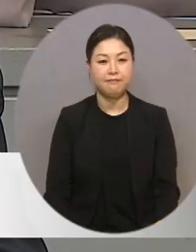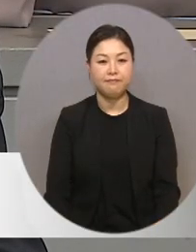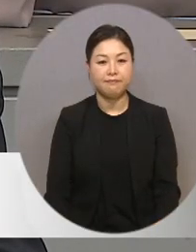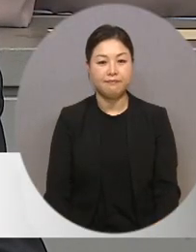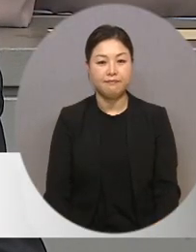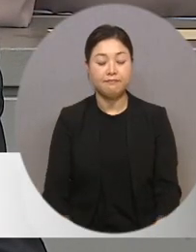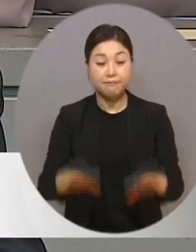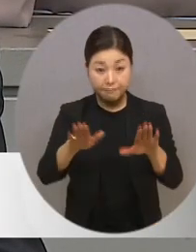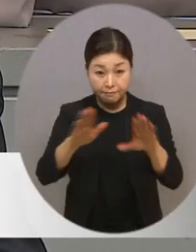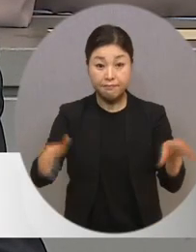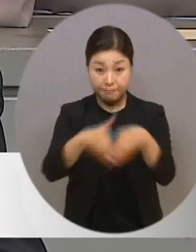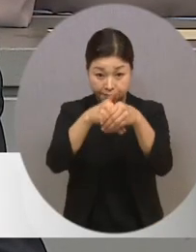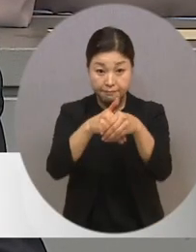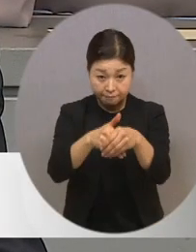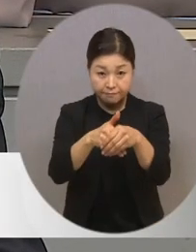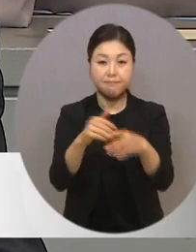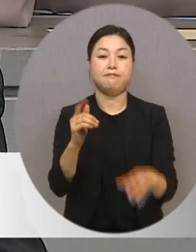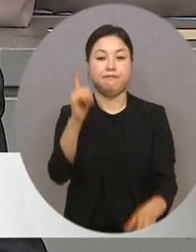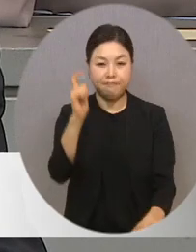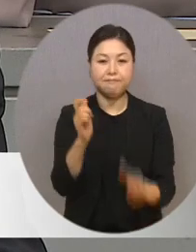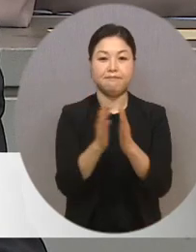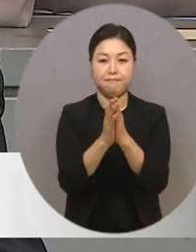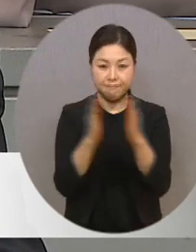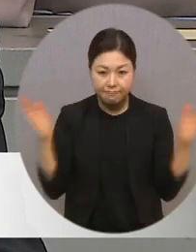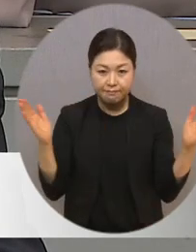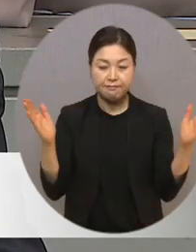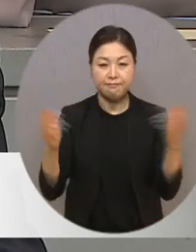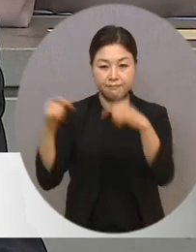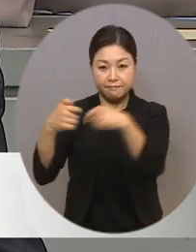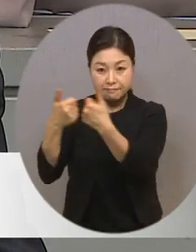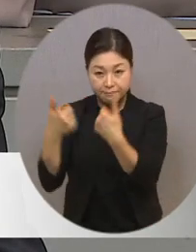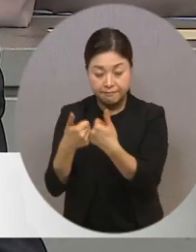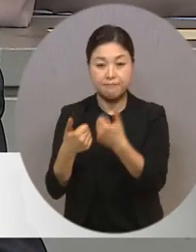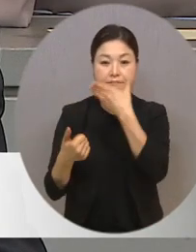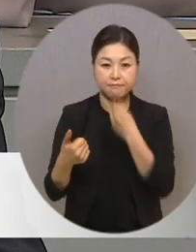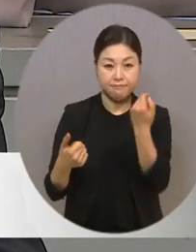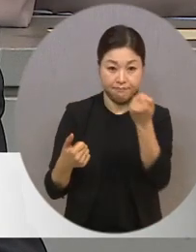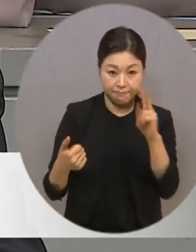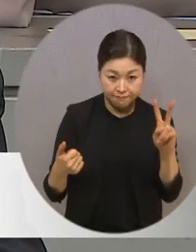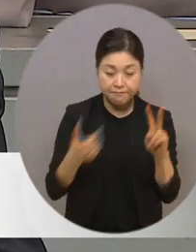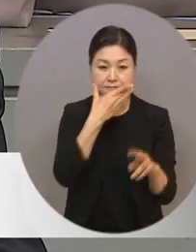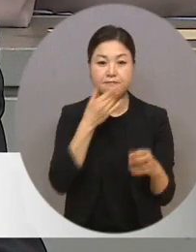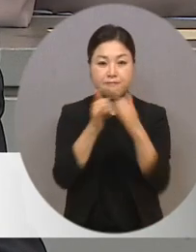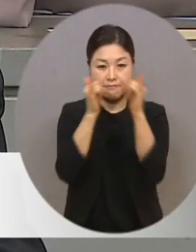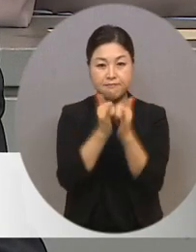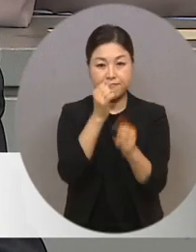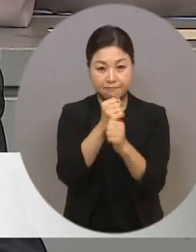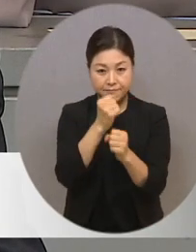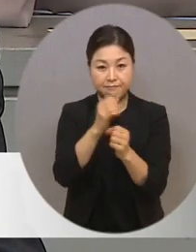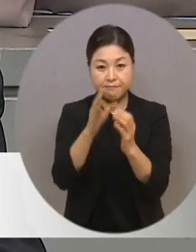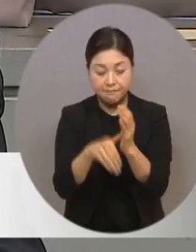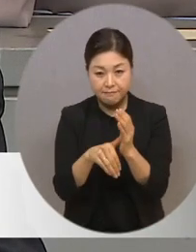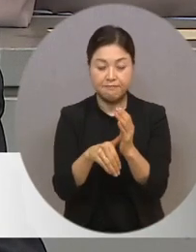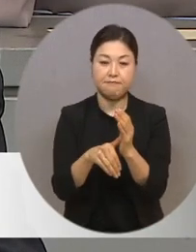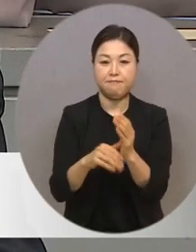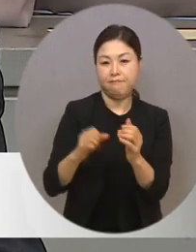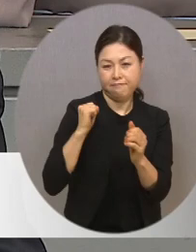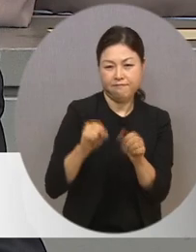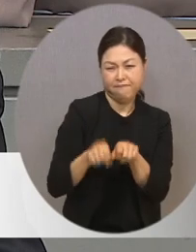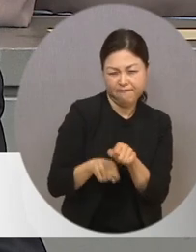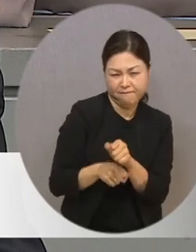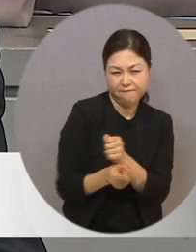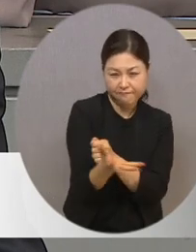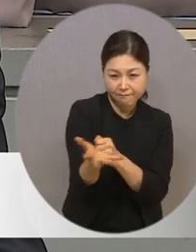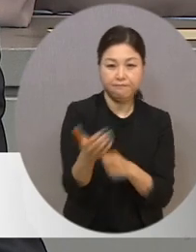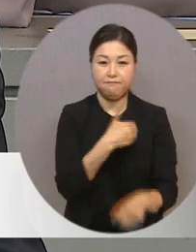어 협약을 시작으로 협의와 복지는 복지 사회를 조성하는데 더욱 시너지 효과를